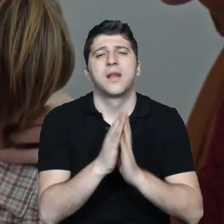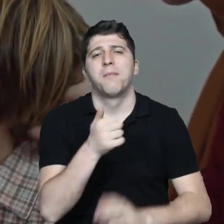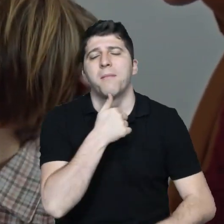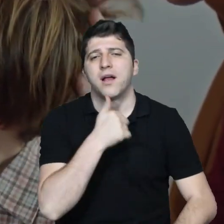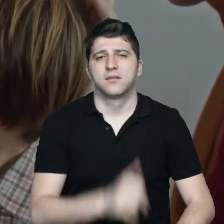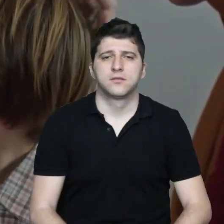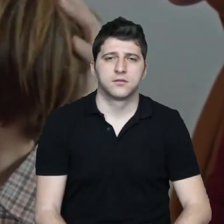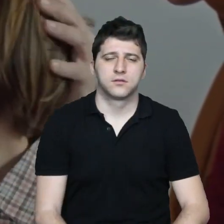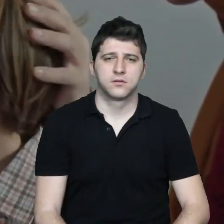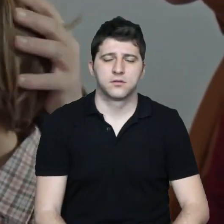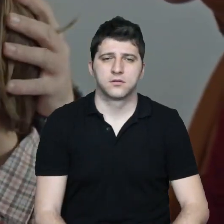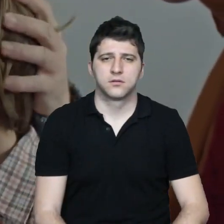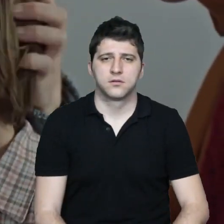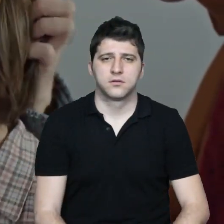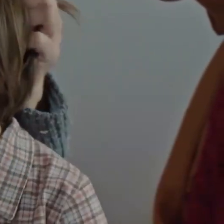baba.